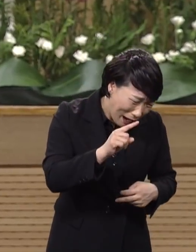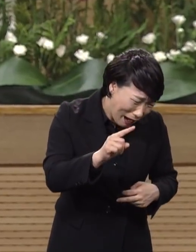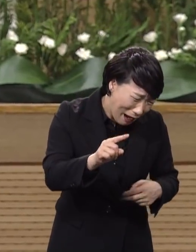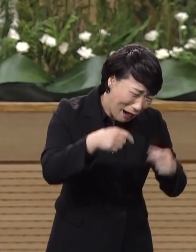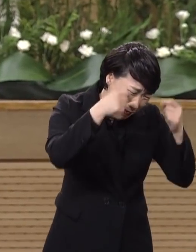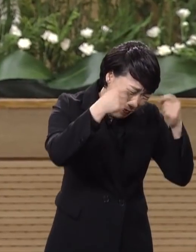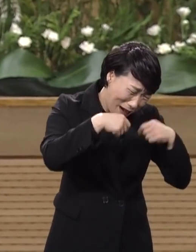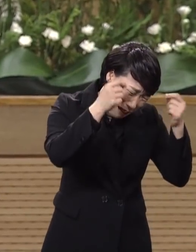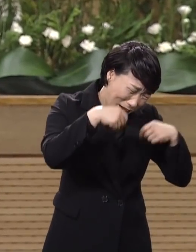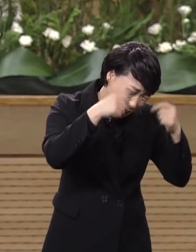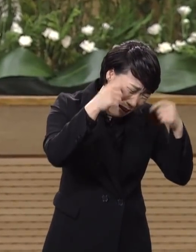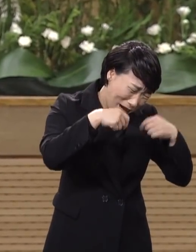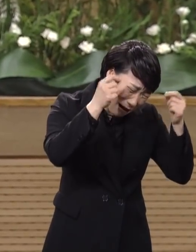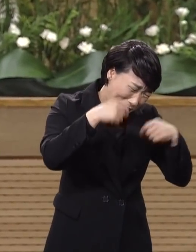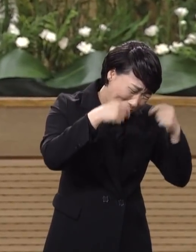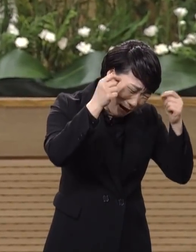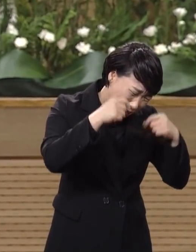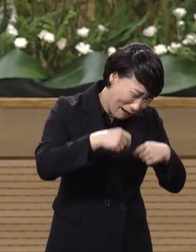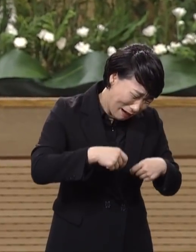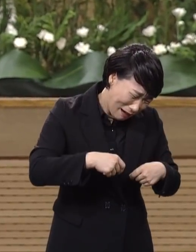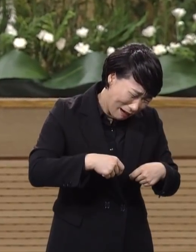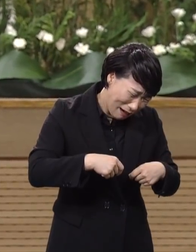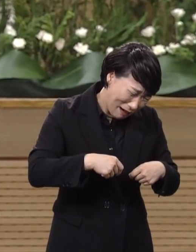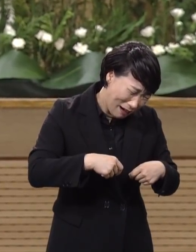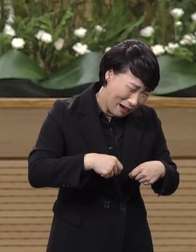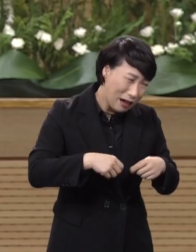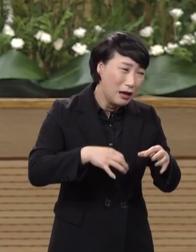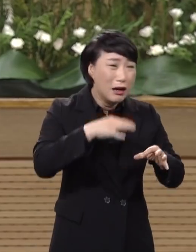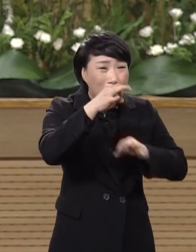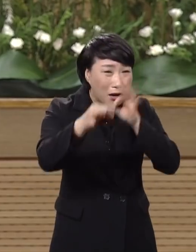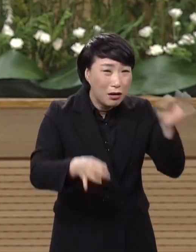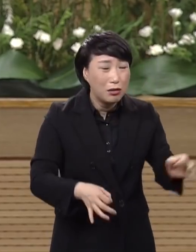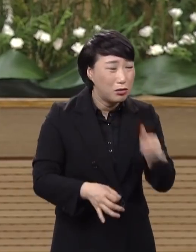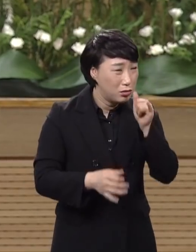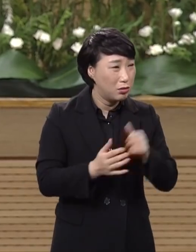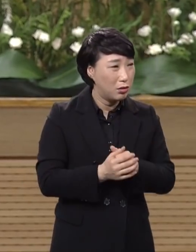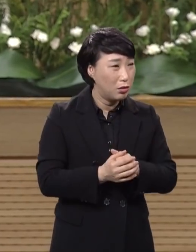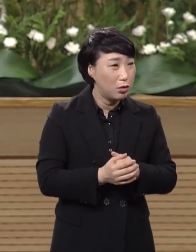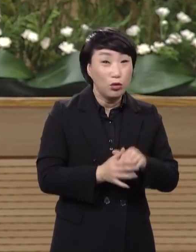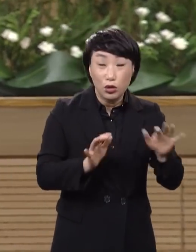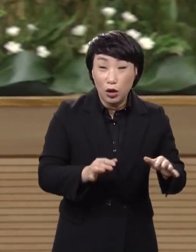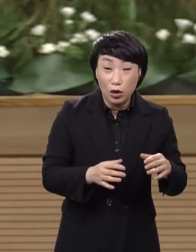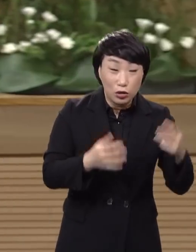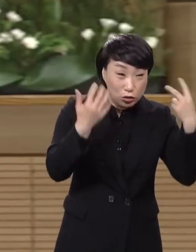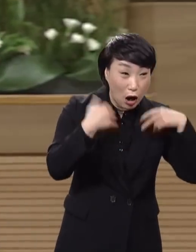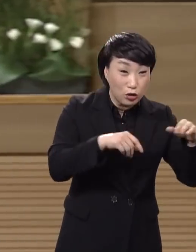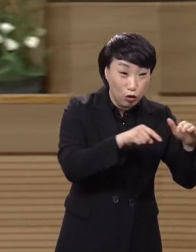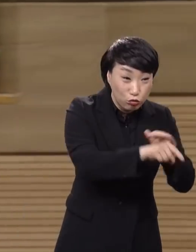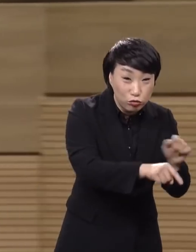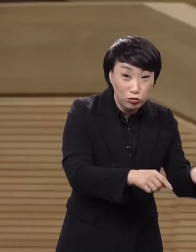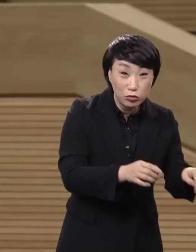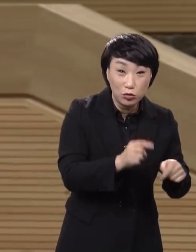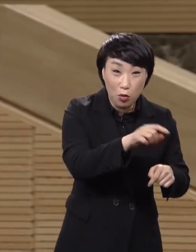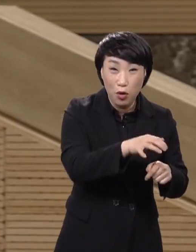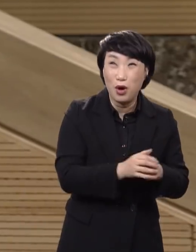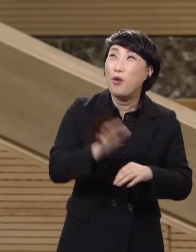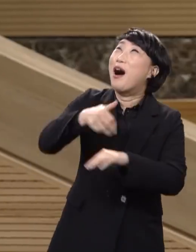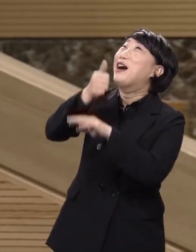하고 슬픈 기색을 띠고 통곡하며 울며 다니엘을 부릅니다. 다니엘이 사자굴 속에서